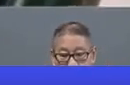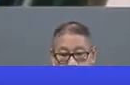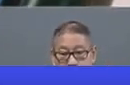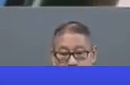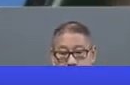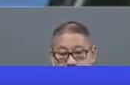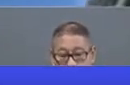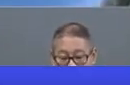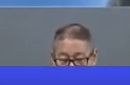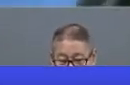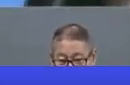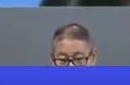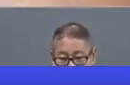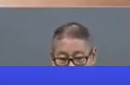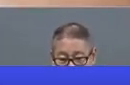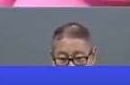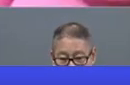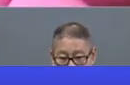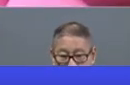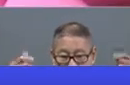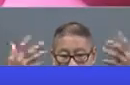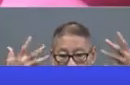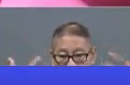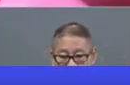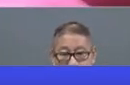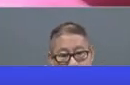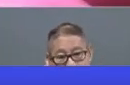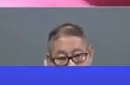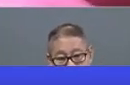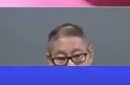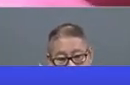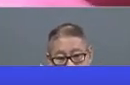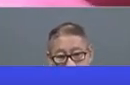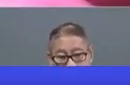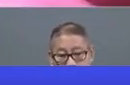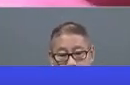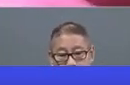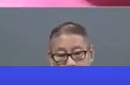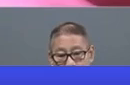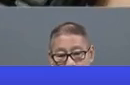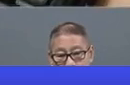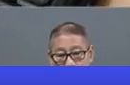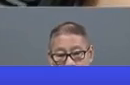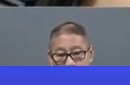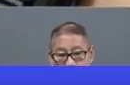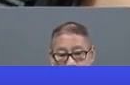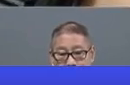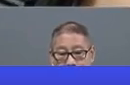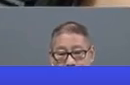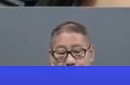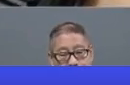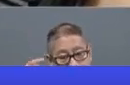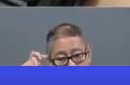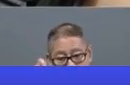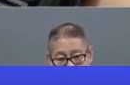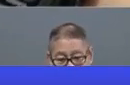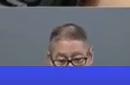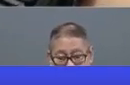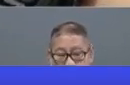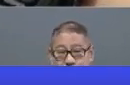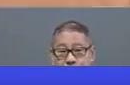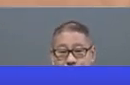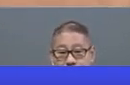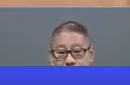ที่จะลงไปหาดใหญ่ขึ้นไปเชียงรายนะสมมุติคนต่าจังหวัดมาทำงานกรุงเทพฯอืกลับเฉพาะสงกรานต์กับปี